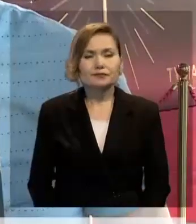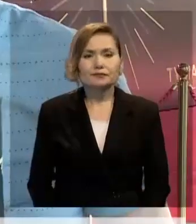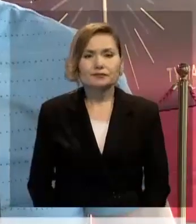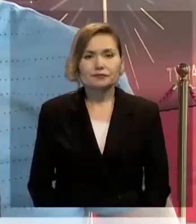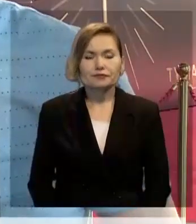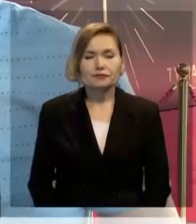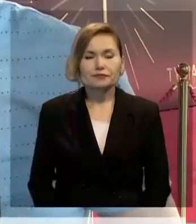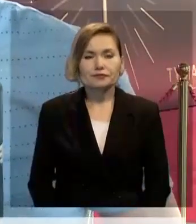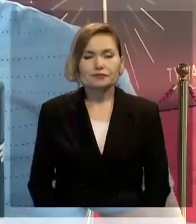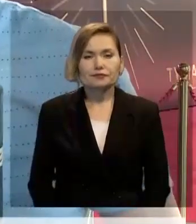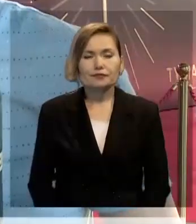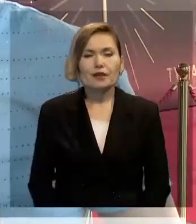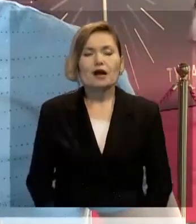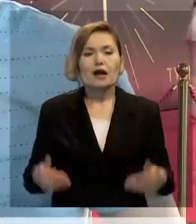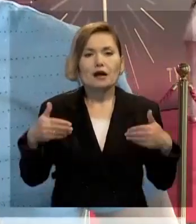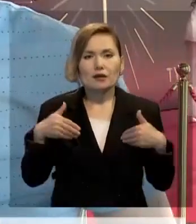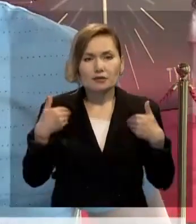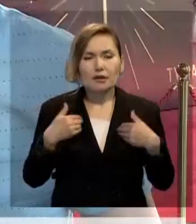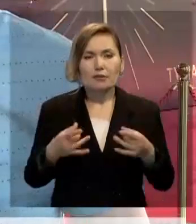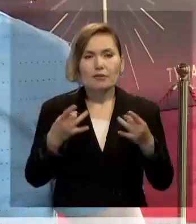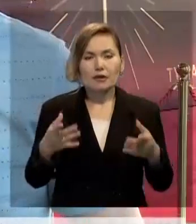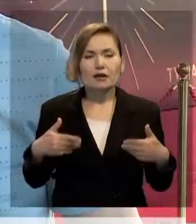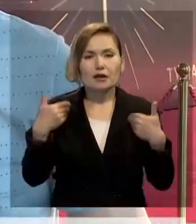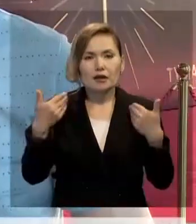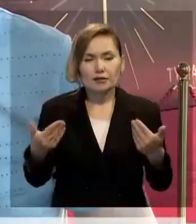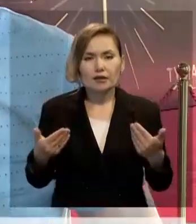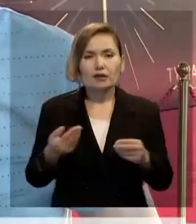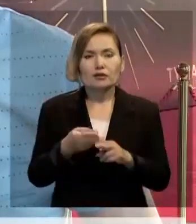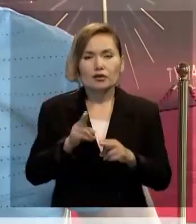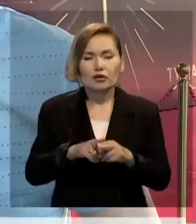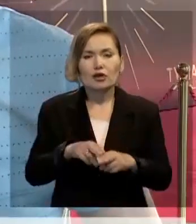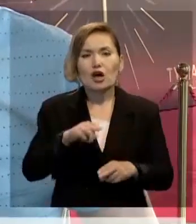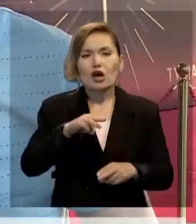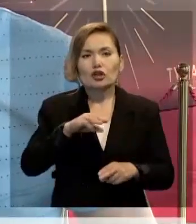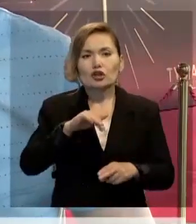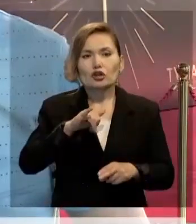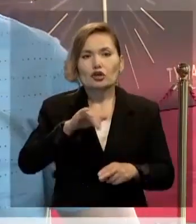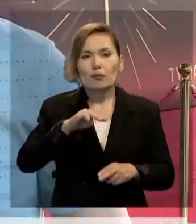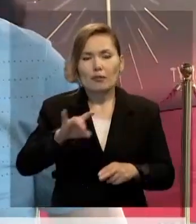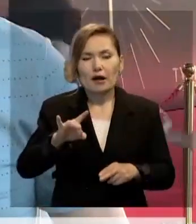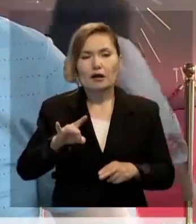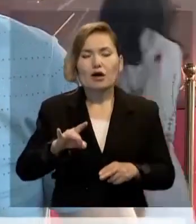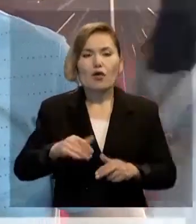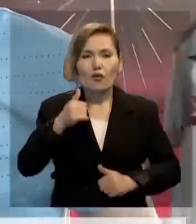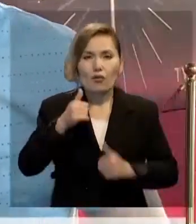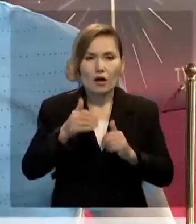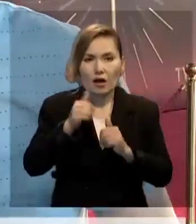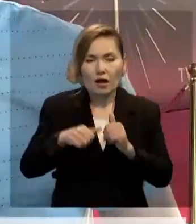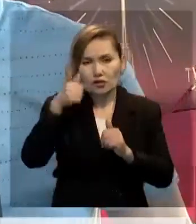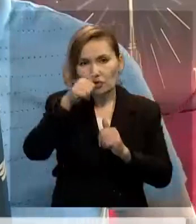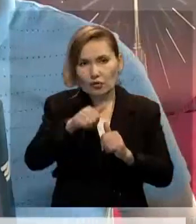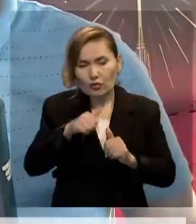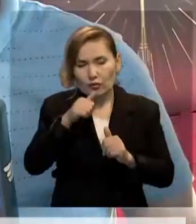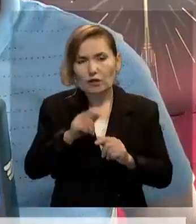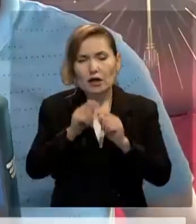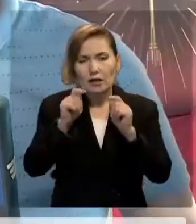Дастан, эфирдесіз. Мөлдір, амансыз ба? Мереке құтты болсын. Енді Тұмар жылды өтеді ғой. Биыл қателеспесем 6 рет